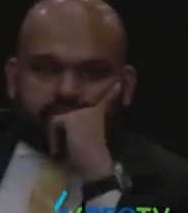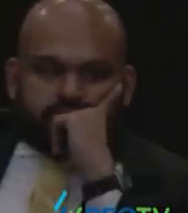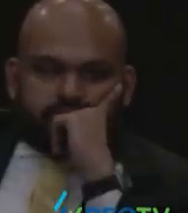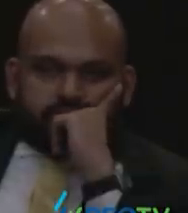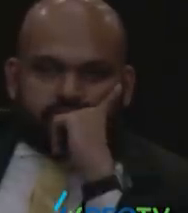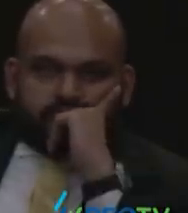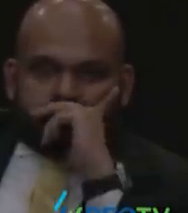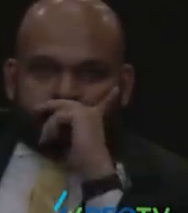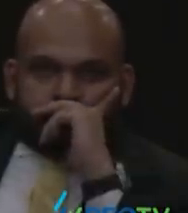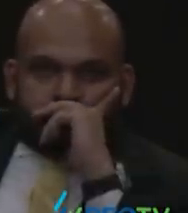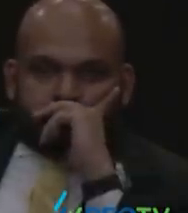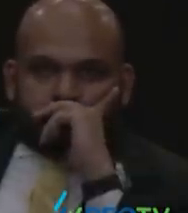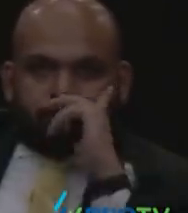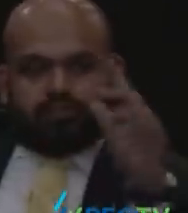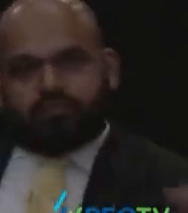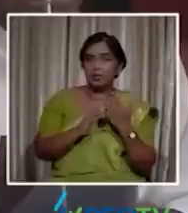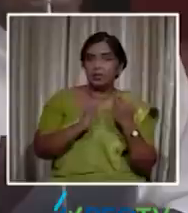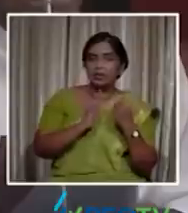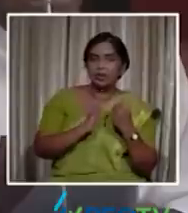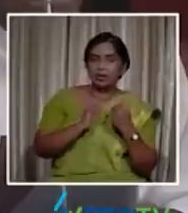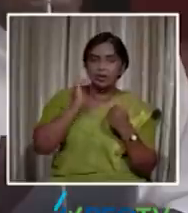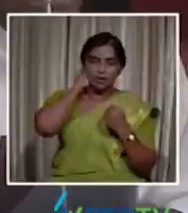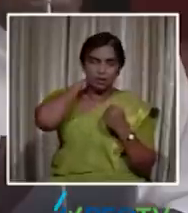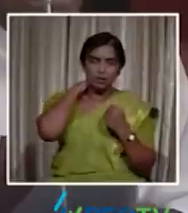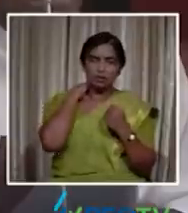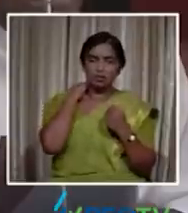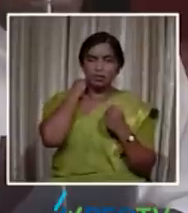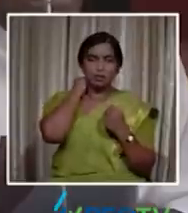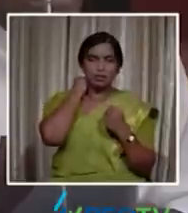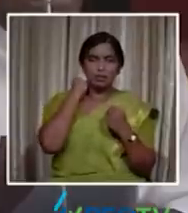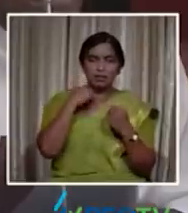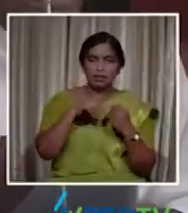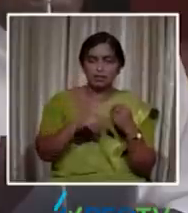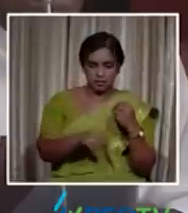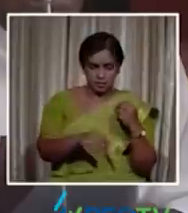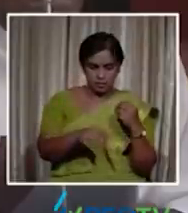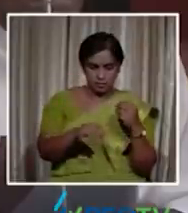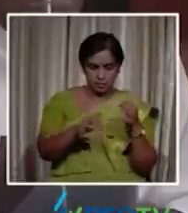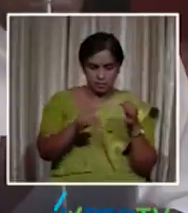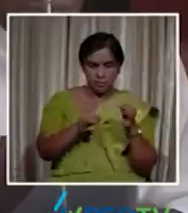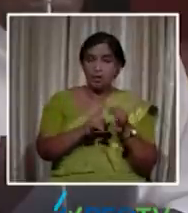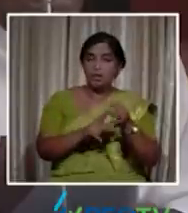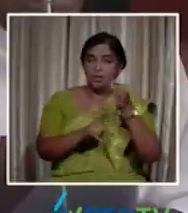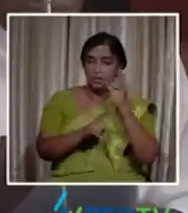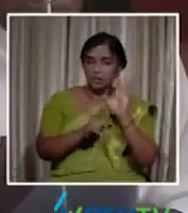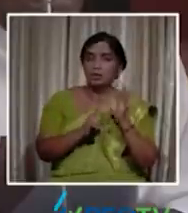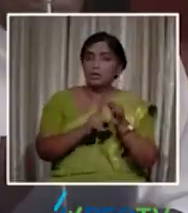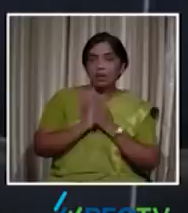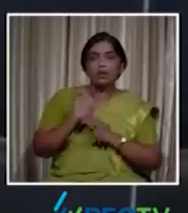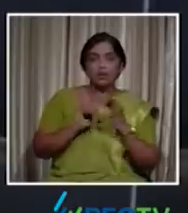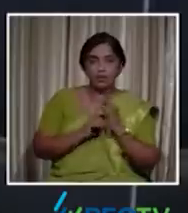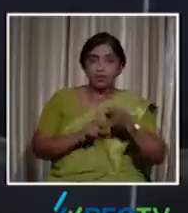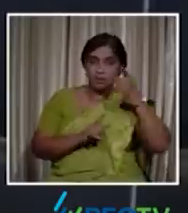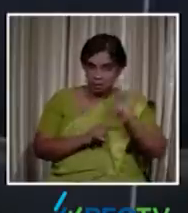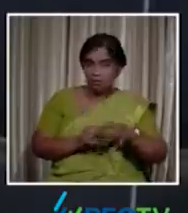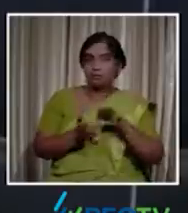කළේ ස්ථාවර නියෝග අත්හිටුවරණ ලෙසයි. එය ස්ථිර කළේ විපක්ෂයේ ප්‍රධාන සංවිධායක ලක්ෂ්මන් කිරියැල්ලයි. කෙසේ වෙතත් ඊට රජය විරෝධය